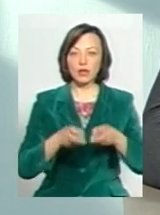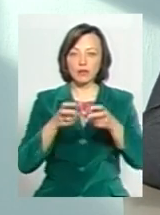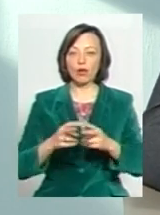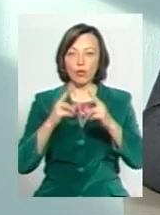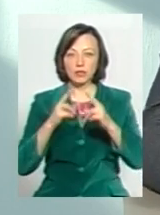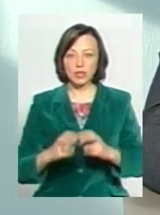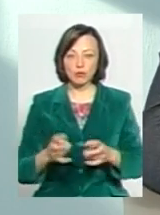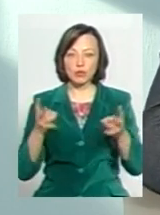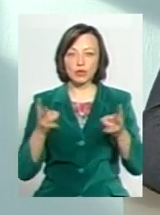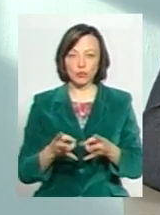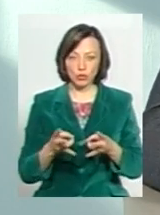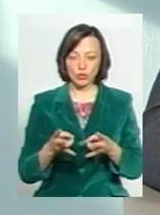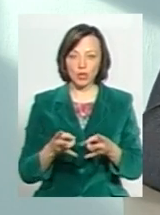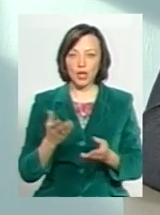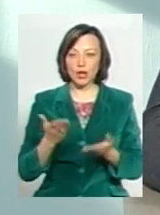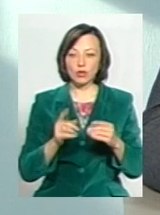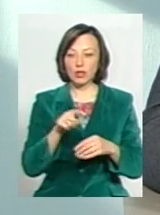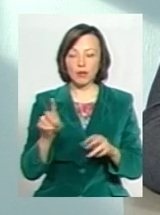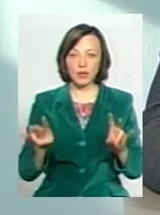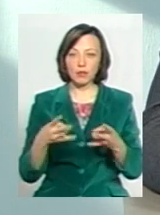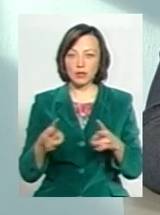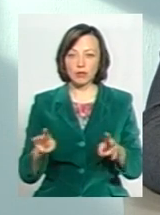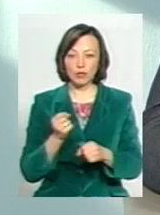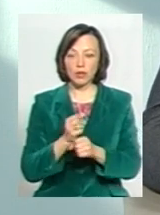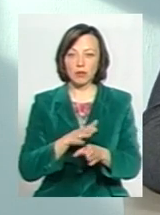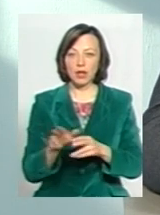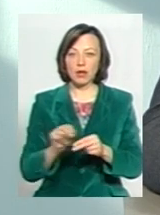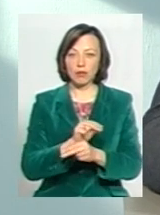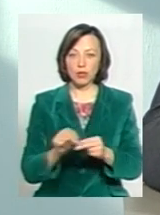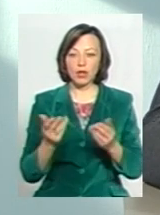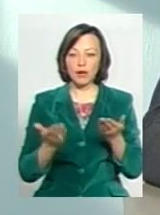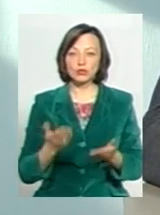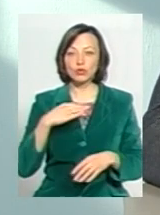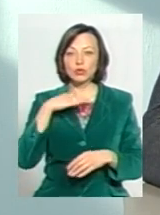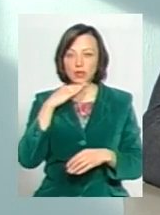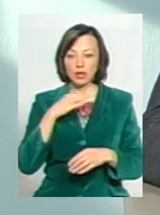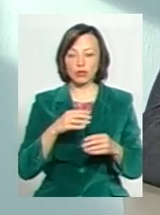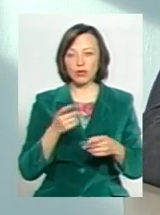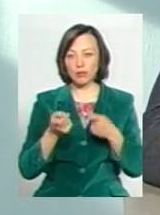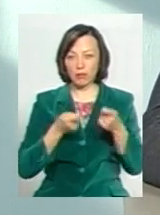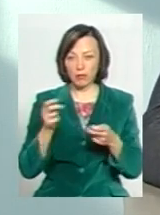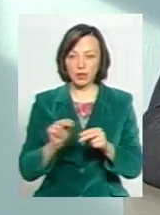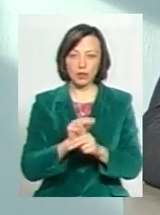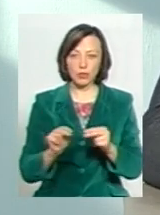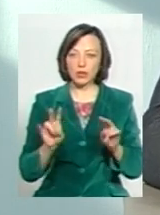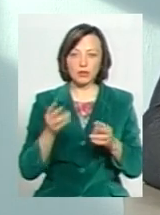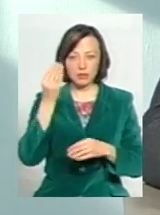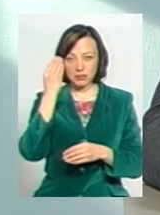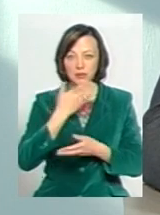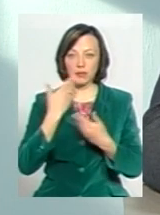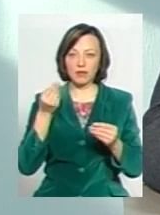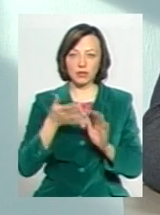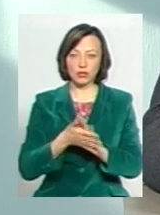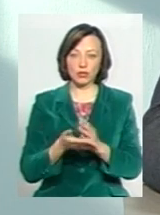які потребують. Так. Якщо там не потрібно робити капітальний ремонт, якщо достатньо поточним зробити, то немає сенсу